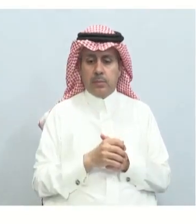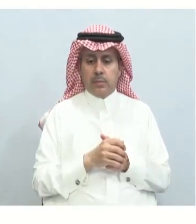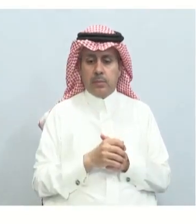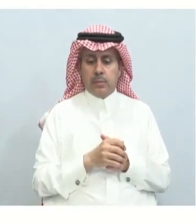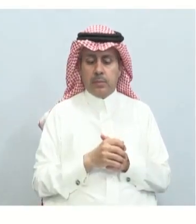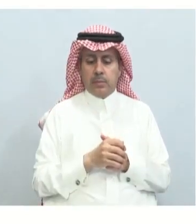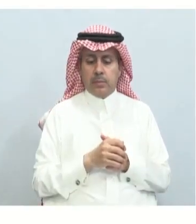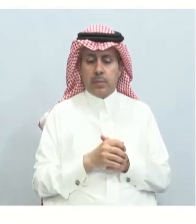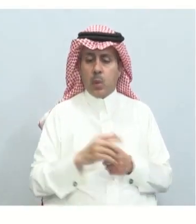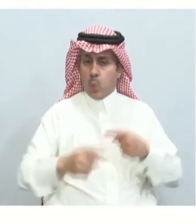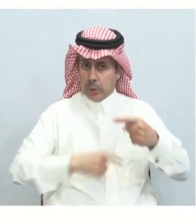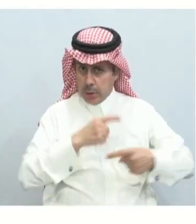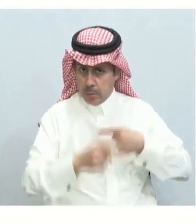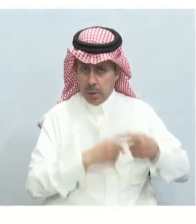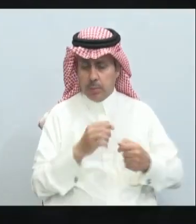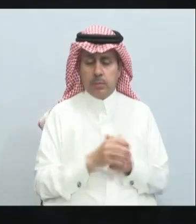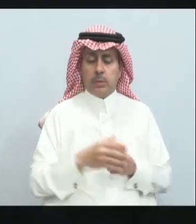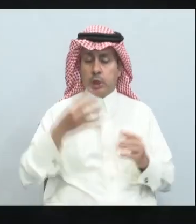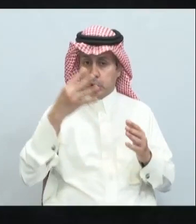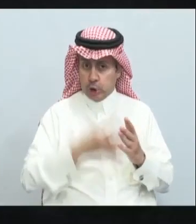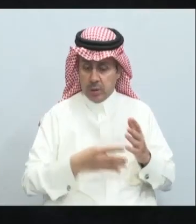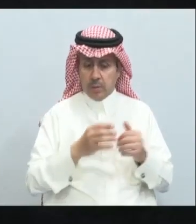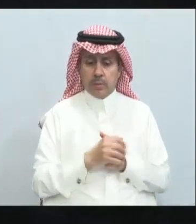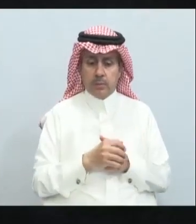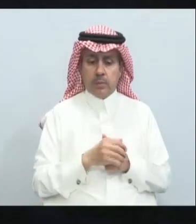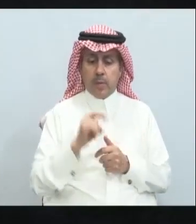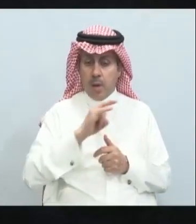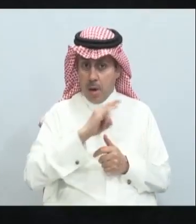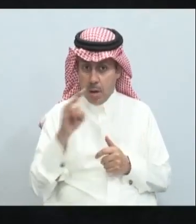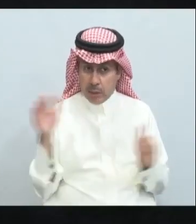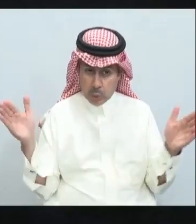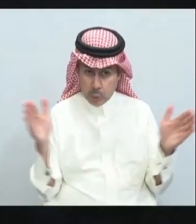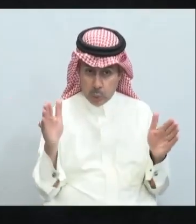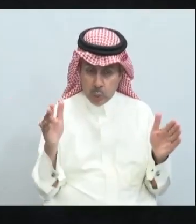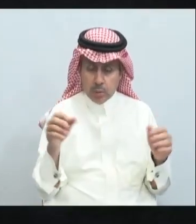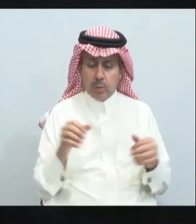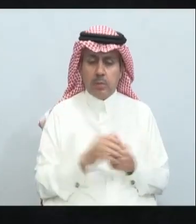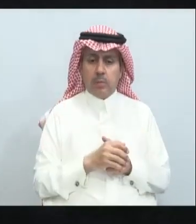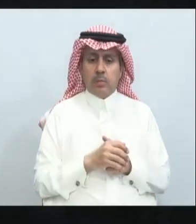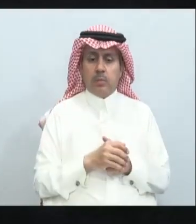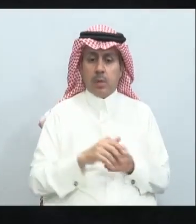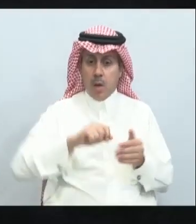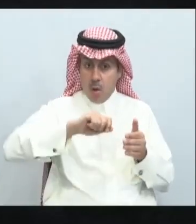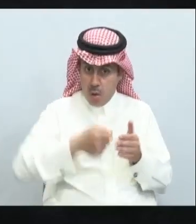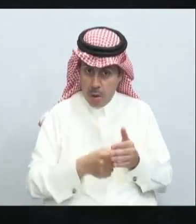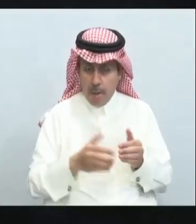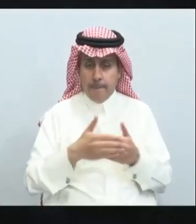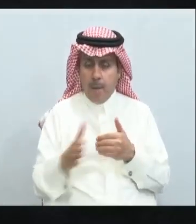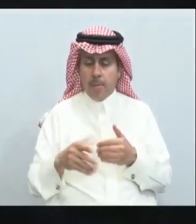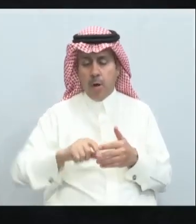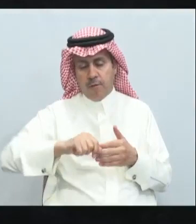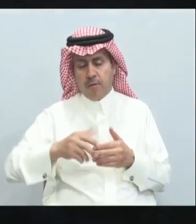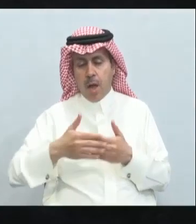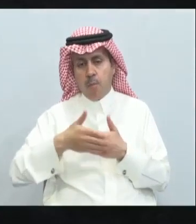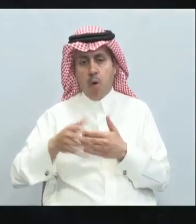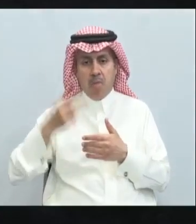هي مباحه ودائما شريعتنا لا تحجر على الناس واذا اغلق باب فهناك ابواب